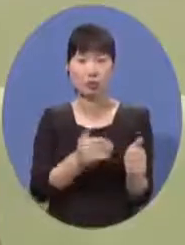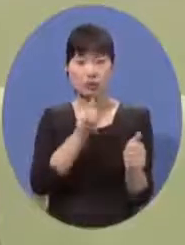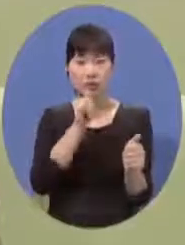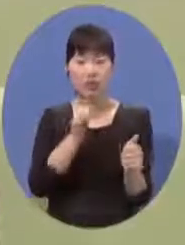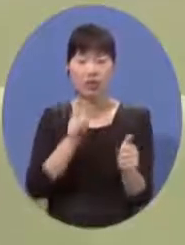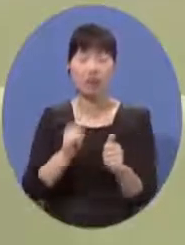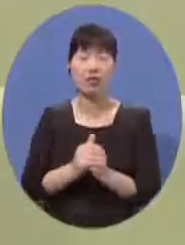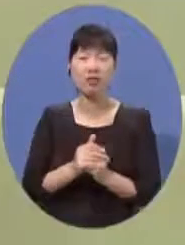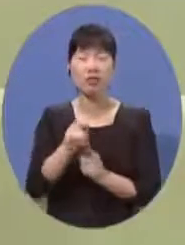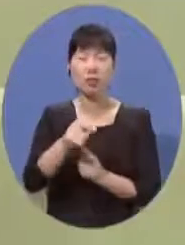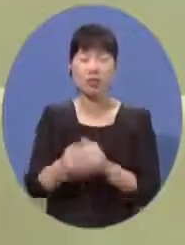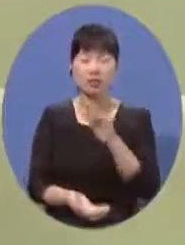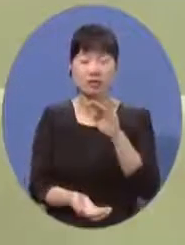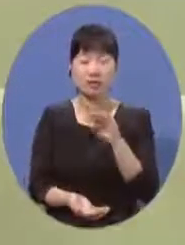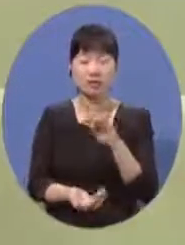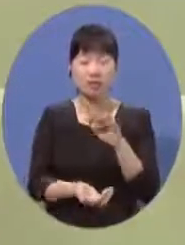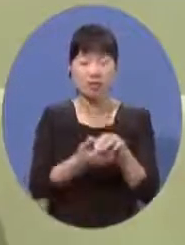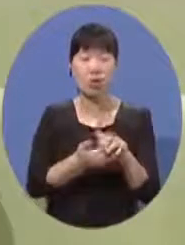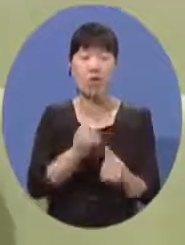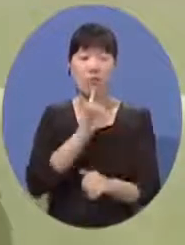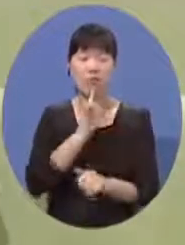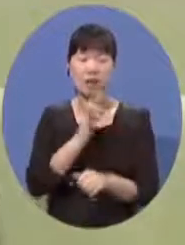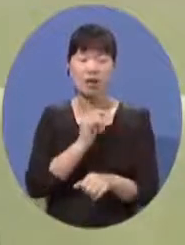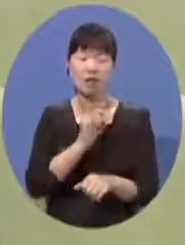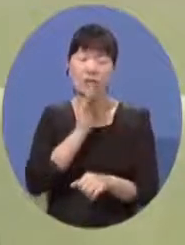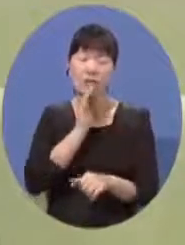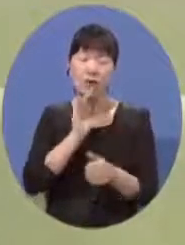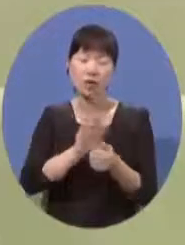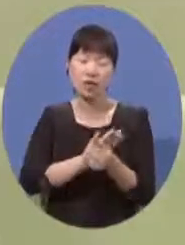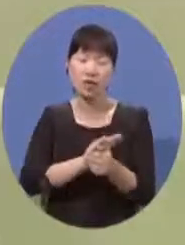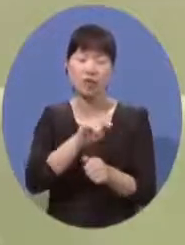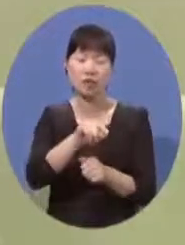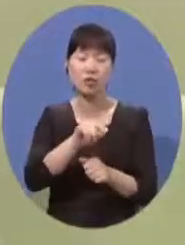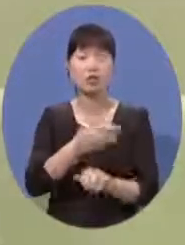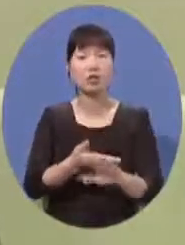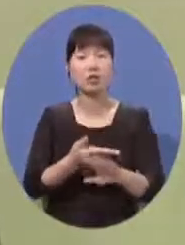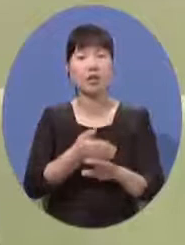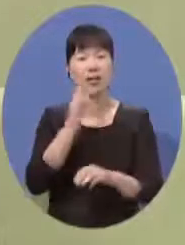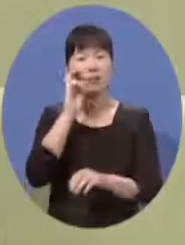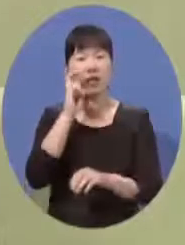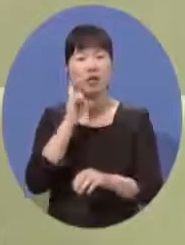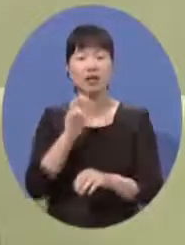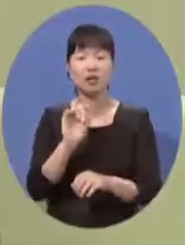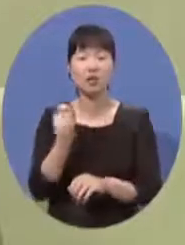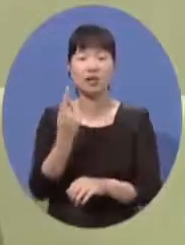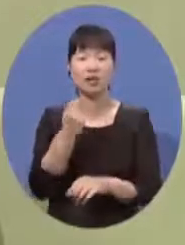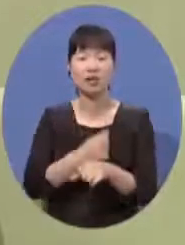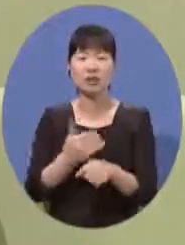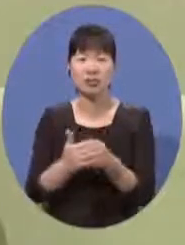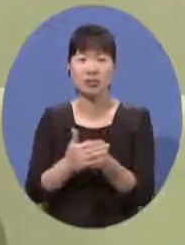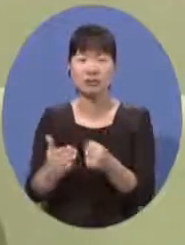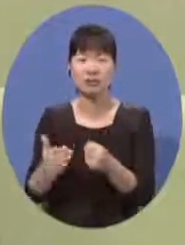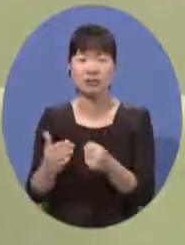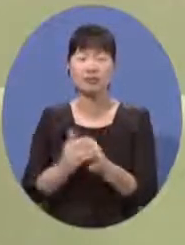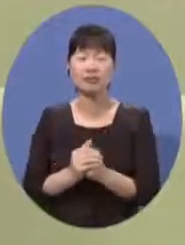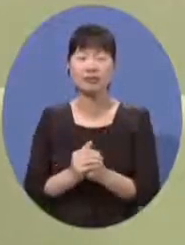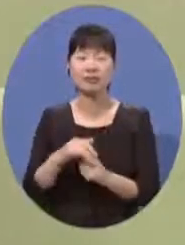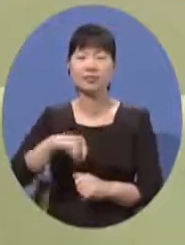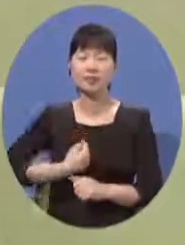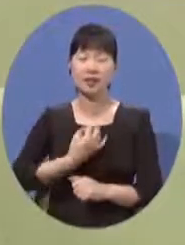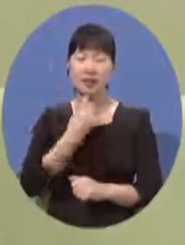그다음에 아이를 너가 최고야라고 말하는 게 아이를 정말 위하는 경우가 아닌 경우가 많거든요. 그렇죠. 그게 원인이 돼가지고 아이가 천상천하